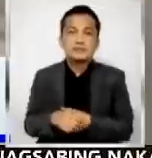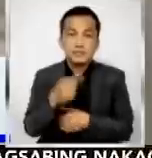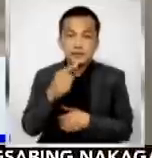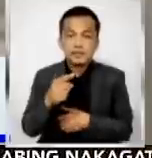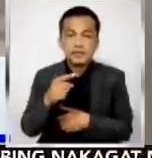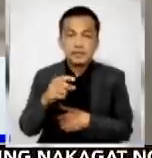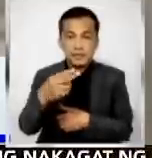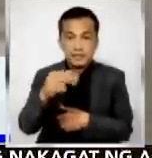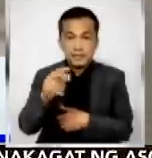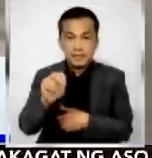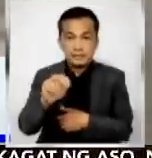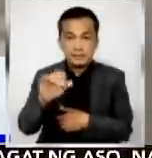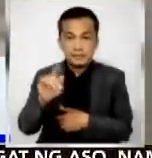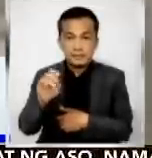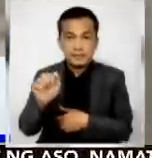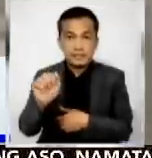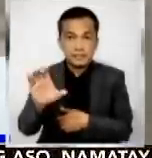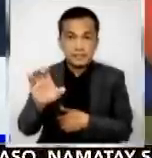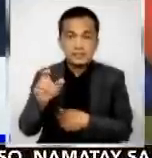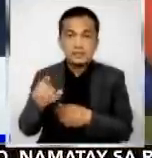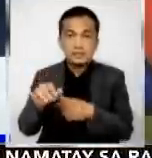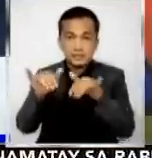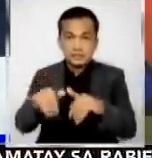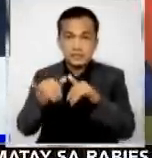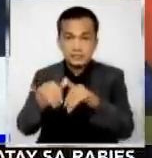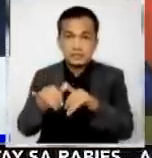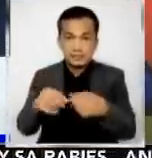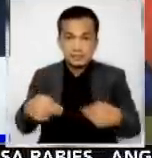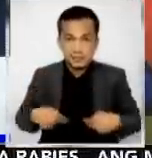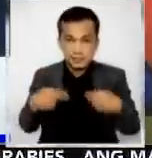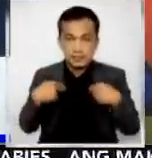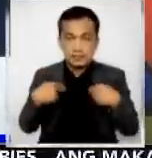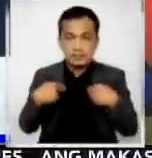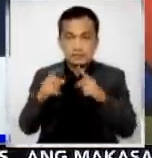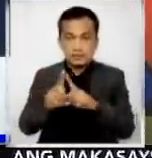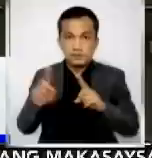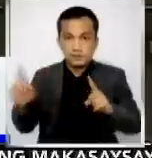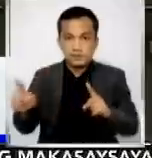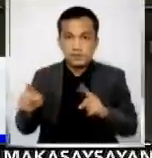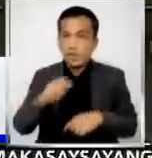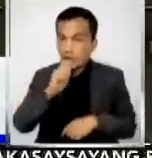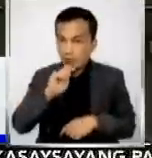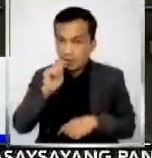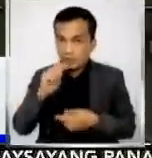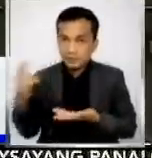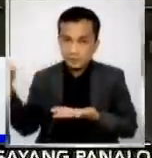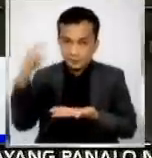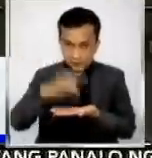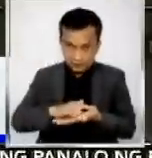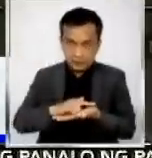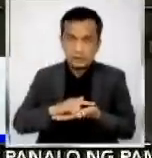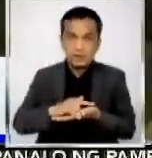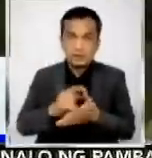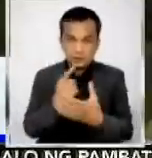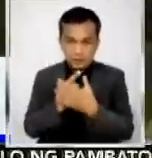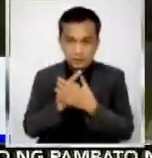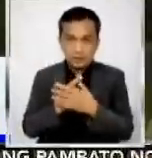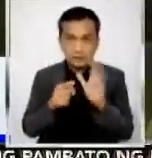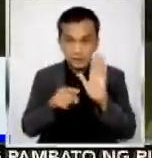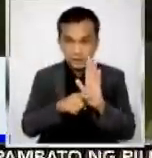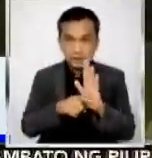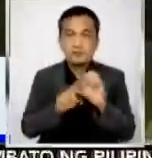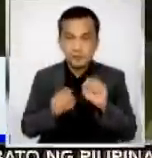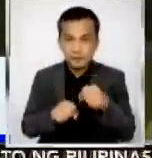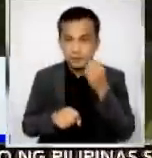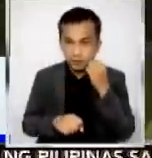protocols ng Cebu government para sa mga taga Cebu na swab upon arrival at quarantine at kapag negatibo, maaari nang umuwi. Habang ang